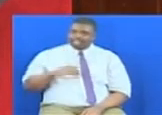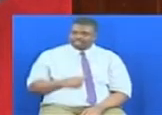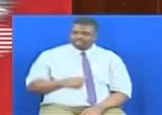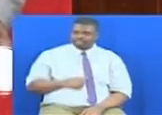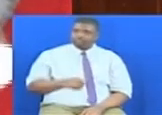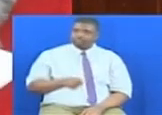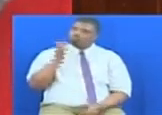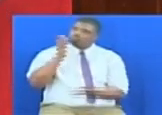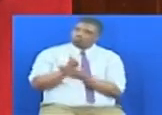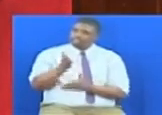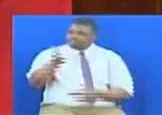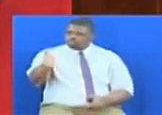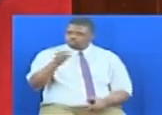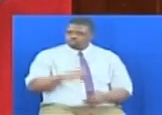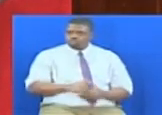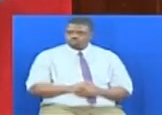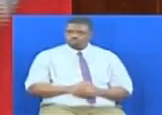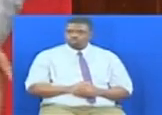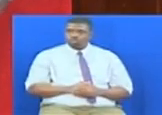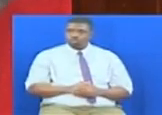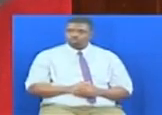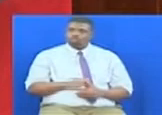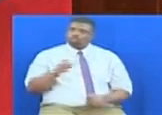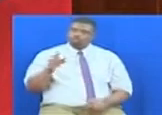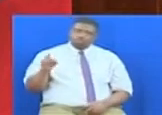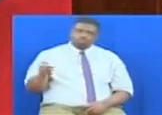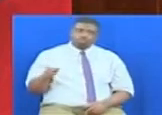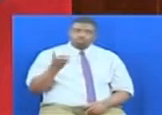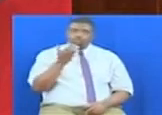Huu ni kweli, walikwenda kulewa,